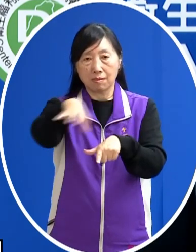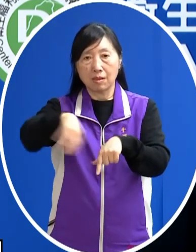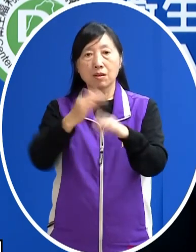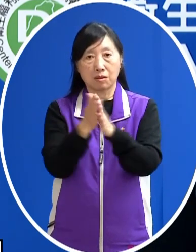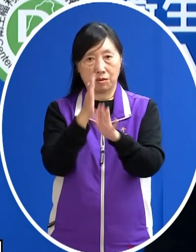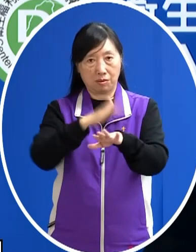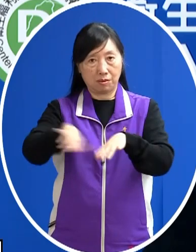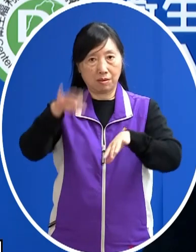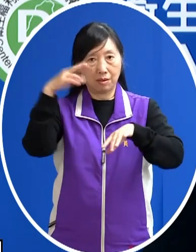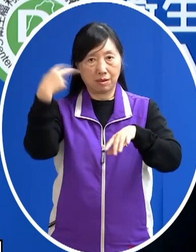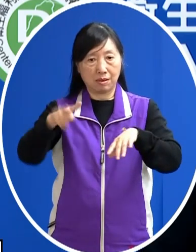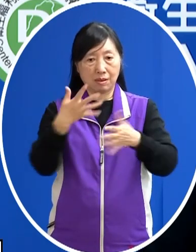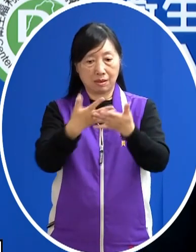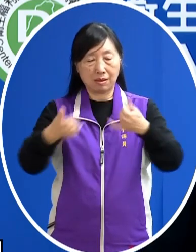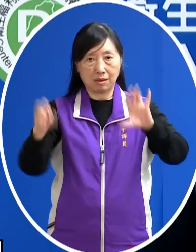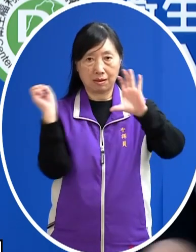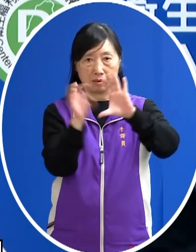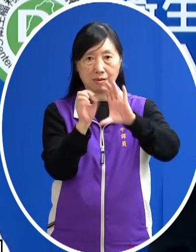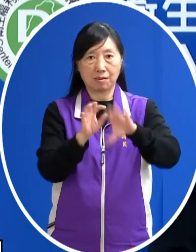公布上网。